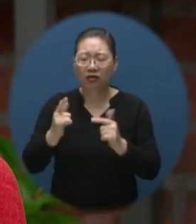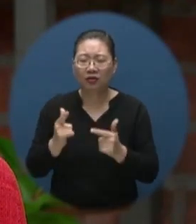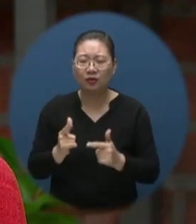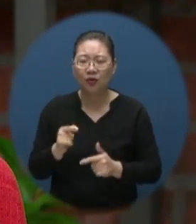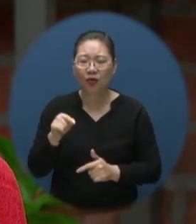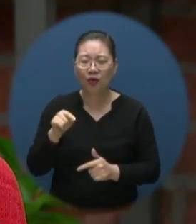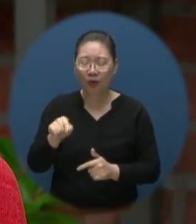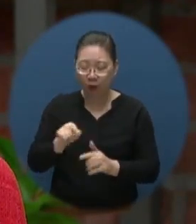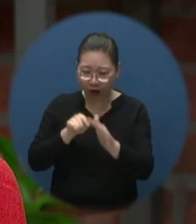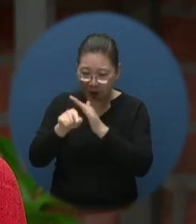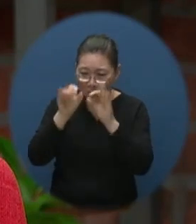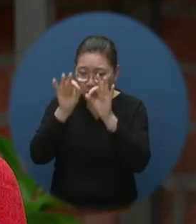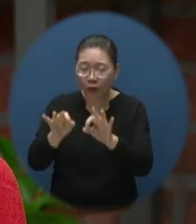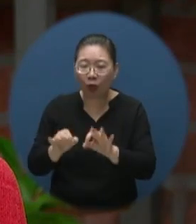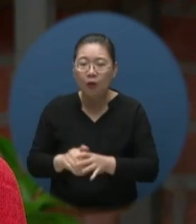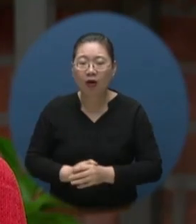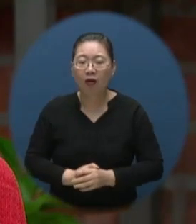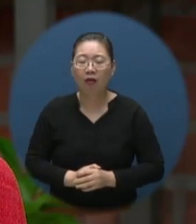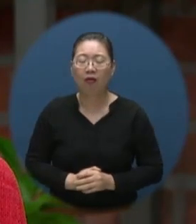거기 가니까요,